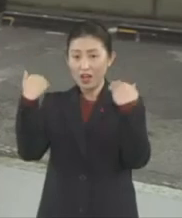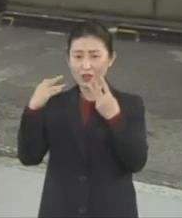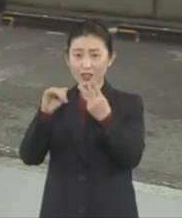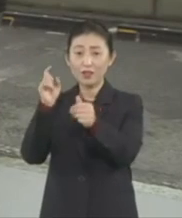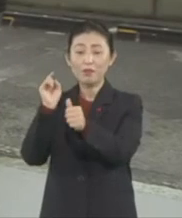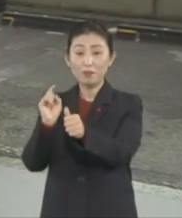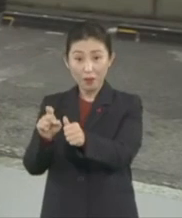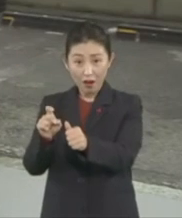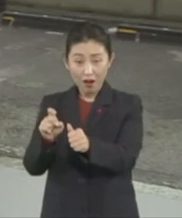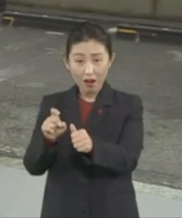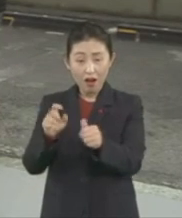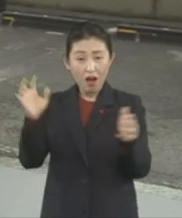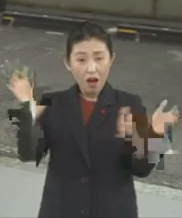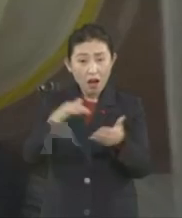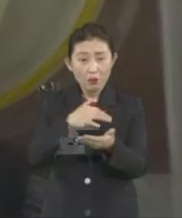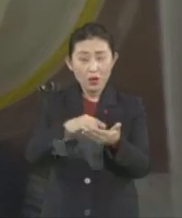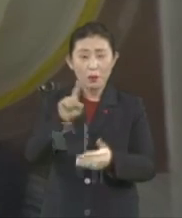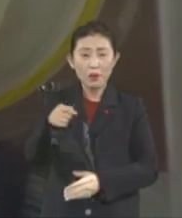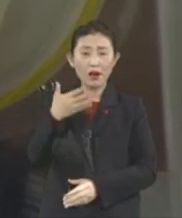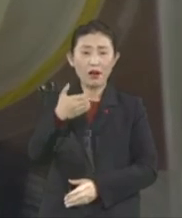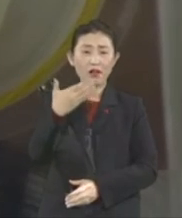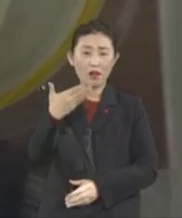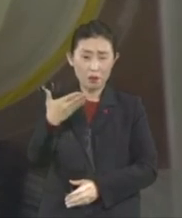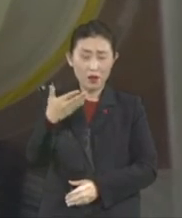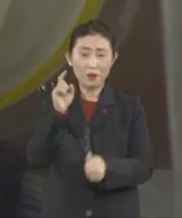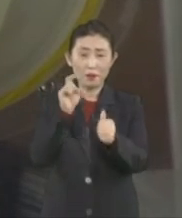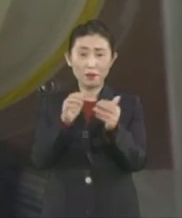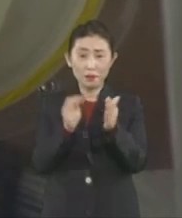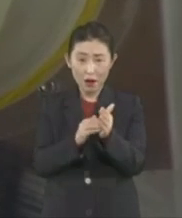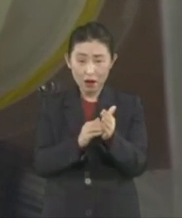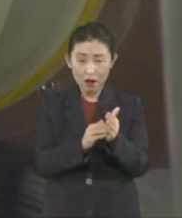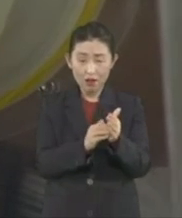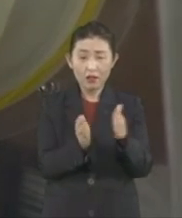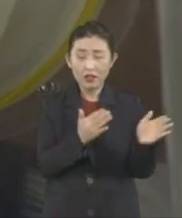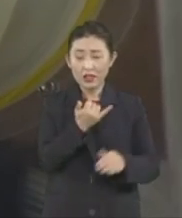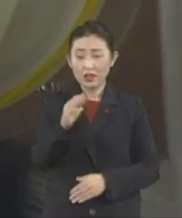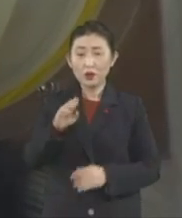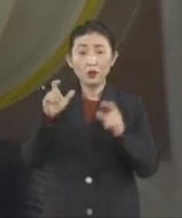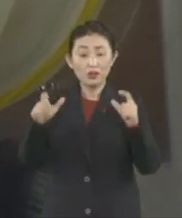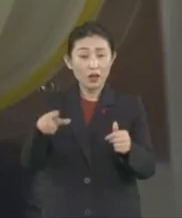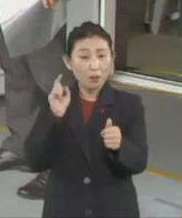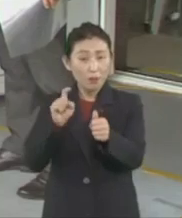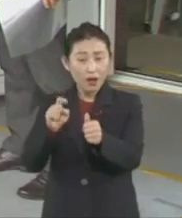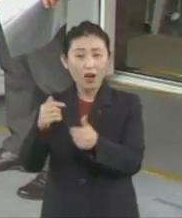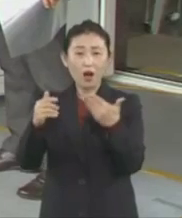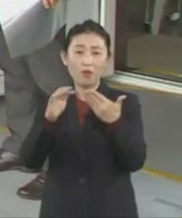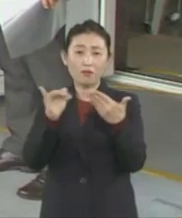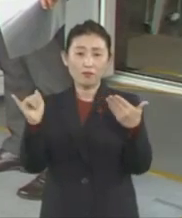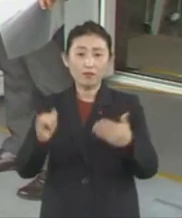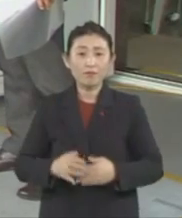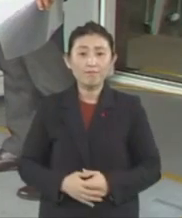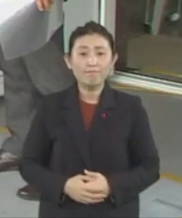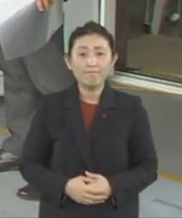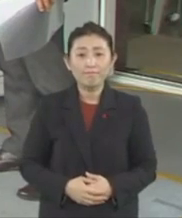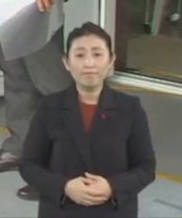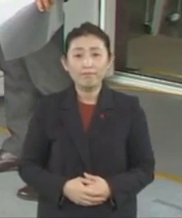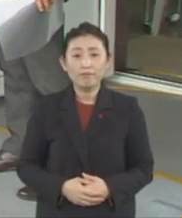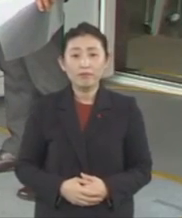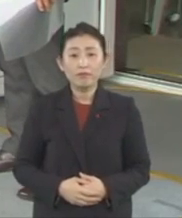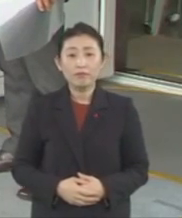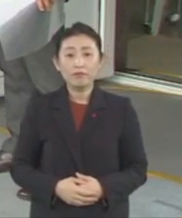세며 미 가는데 모두 배가 은 9명의 확신 자가 낳았고 3종 에서는 9명이 신규 확정됐습니다